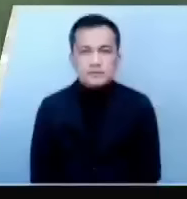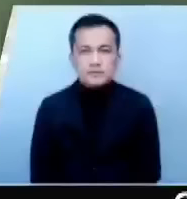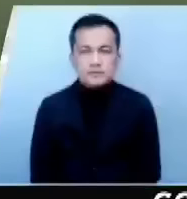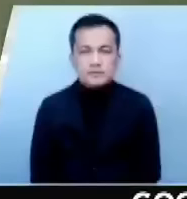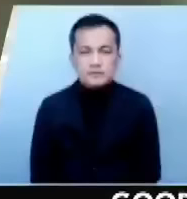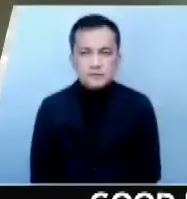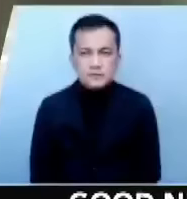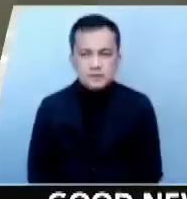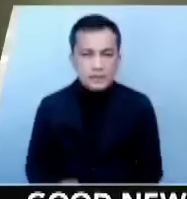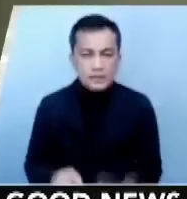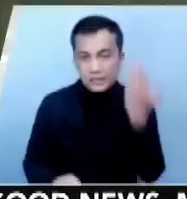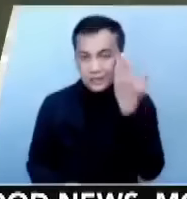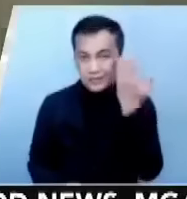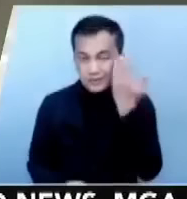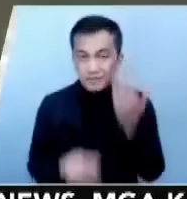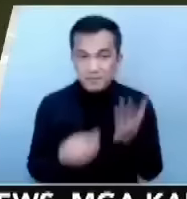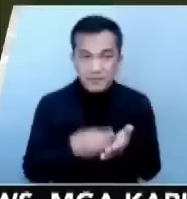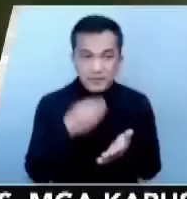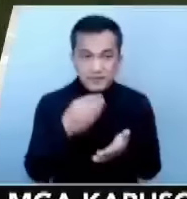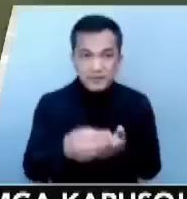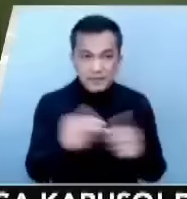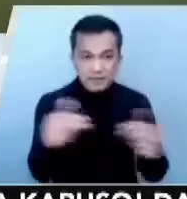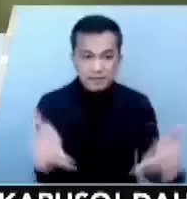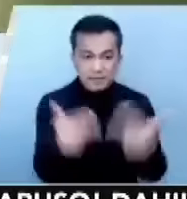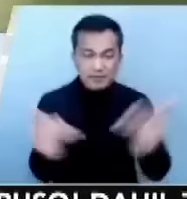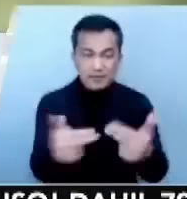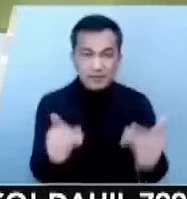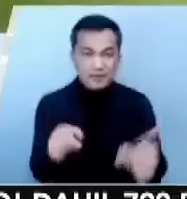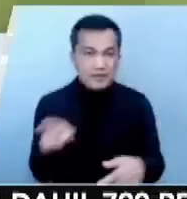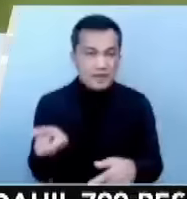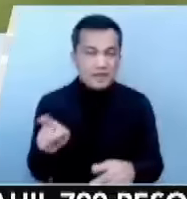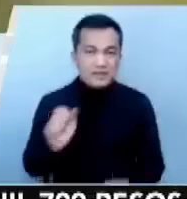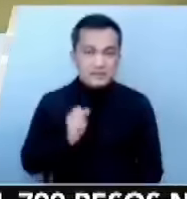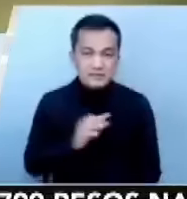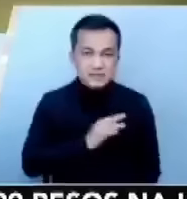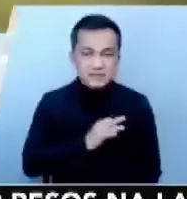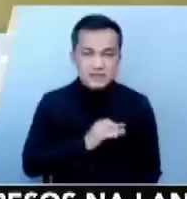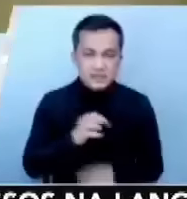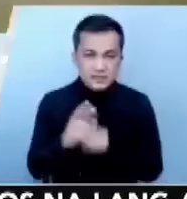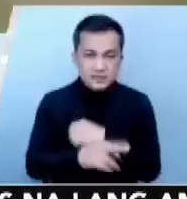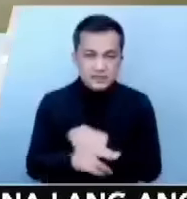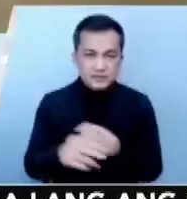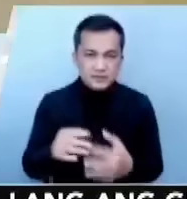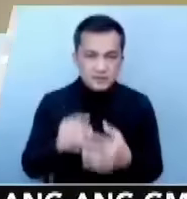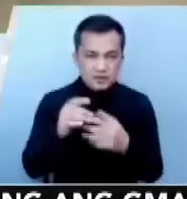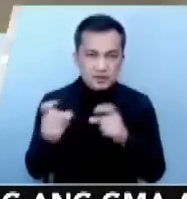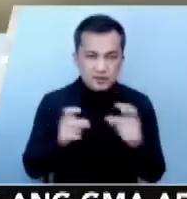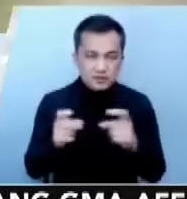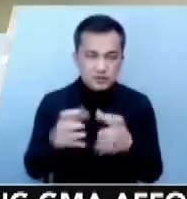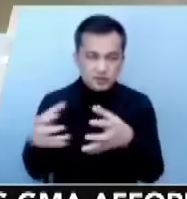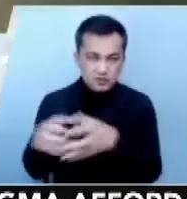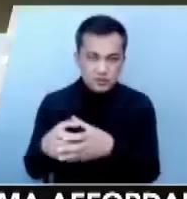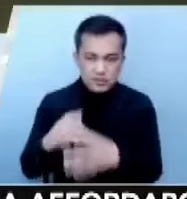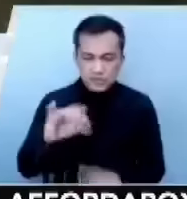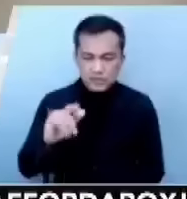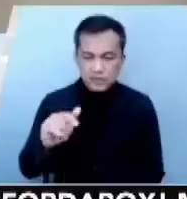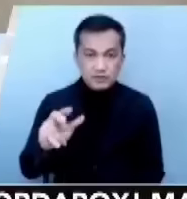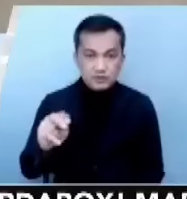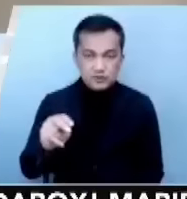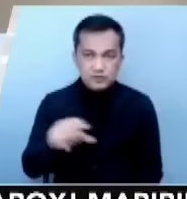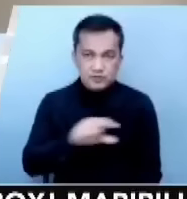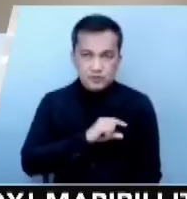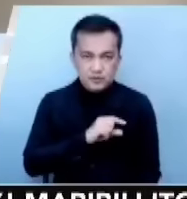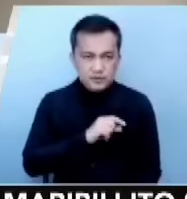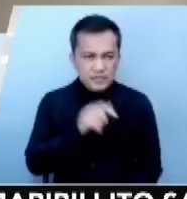Nagpanggap na bibili ng panabog na manok ang mga tauhan ng Regional Special Operations Unit ng Calabarzon Police sa liblib na bahaging